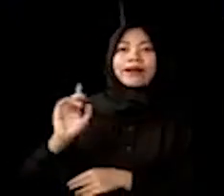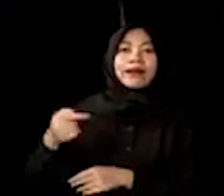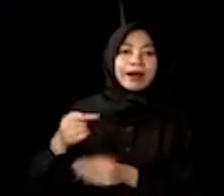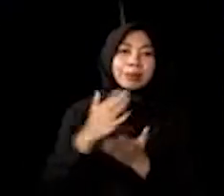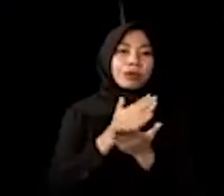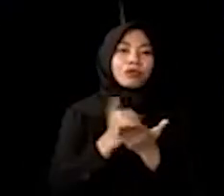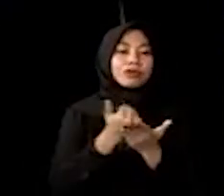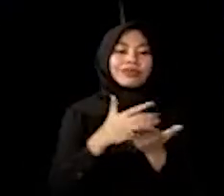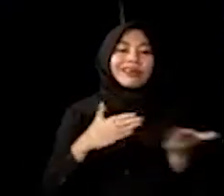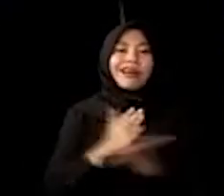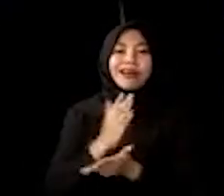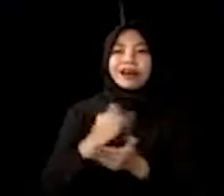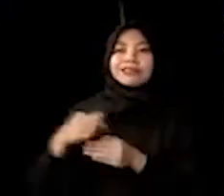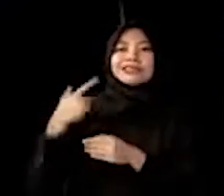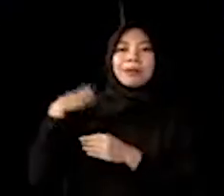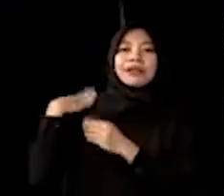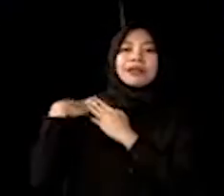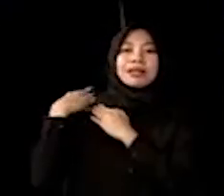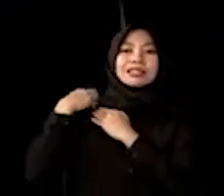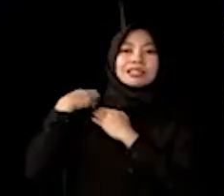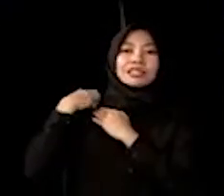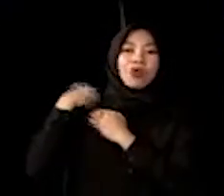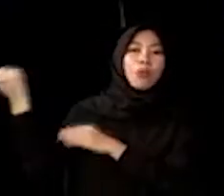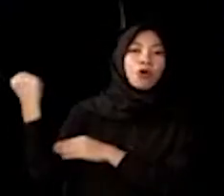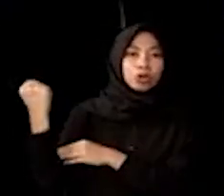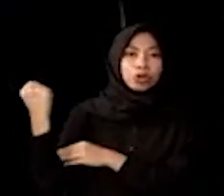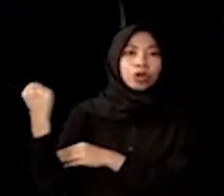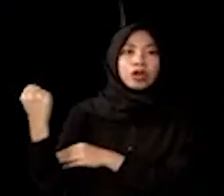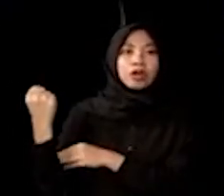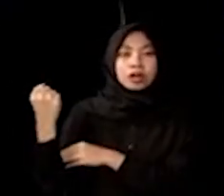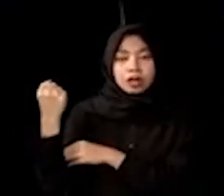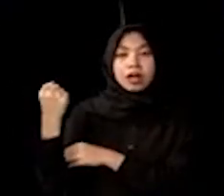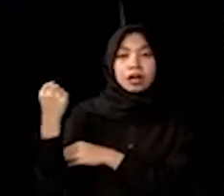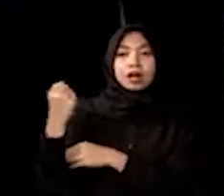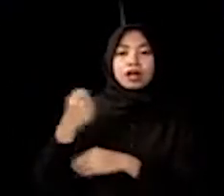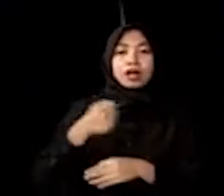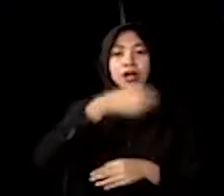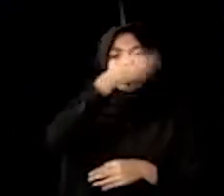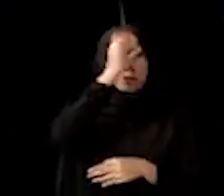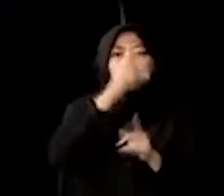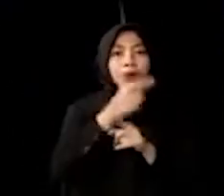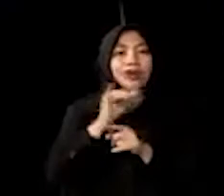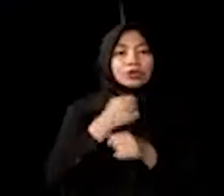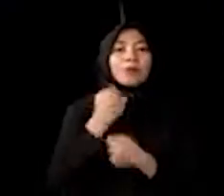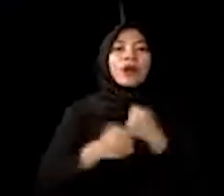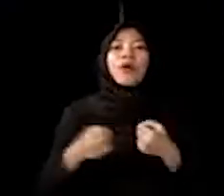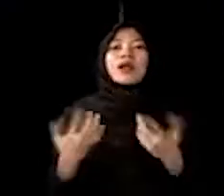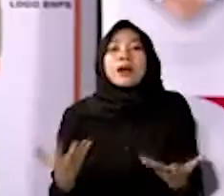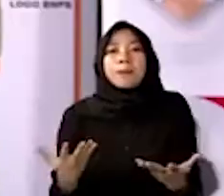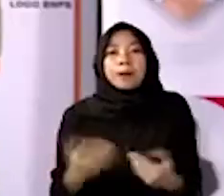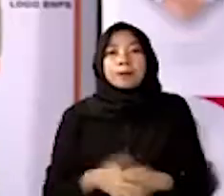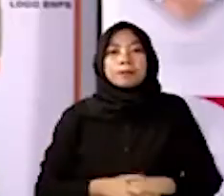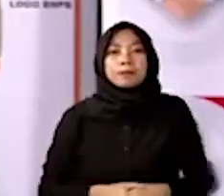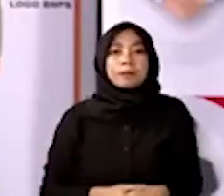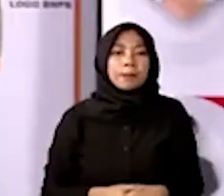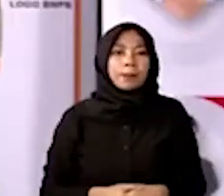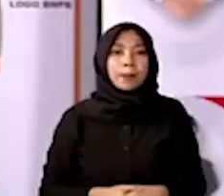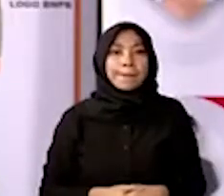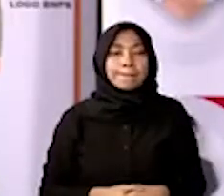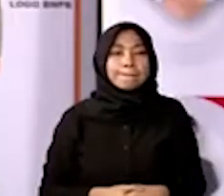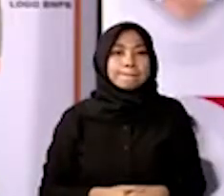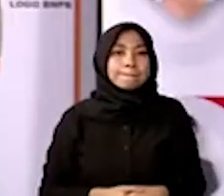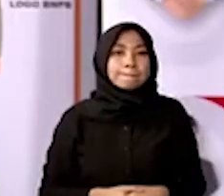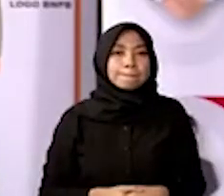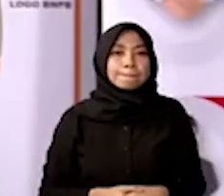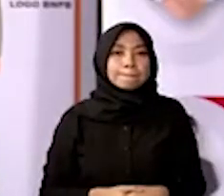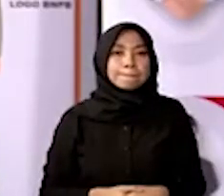jabatannya apa yang sebetulnya ingin dililakukan oleh pimpinan Polri Pak kepada jajaran di polrinya sendiri Pak yang pertama tentunya